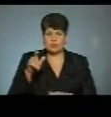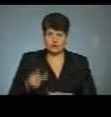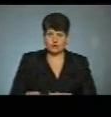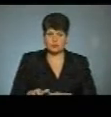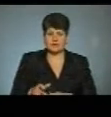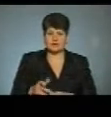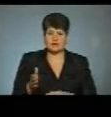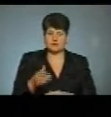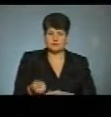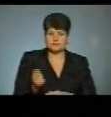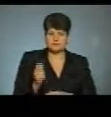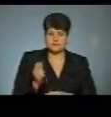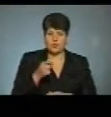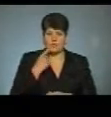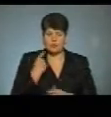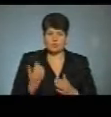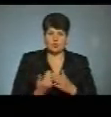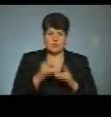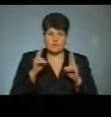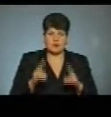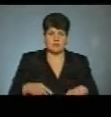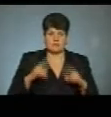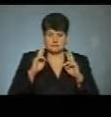набережній рибалив. Каже, про нові правила карантину не знав.